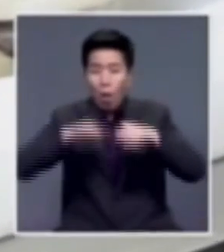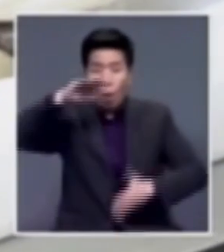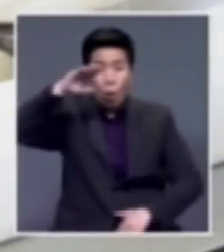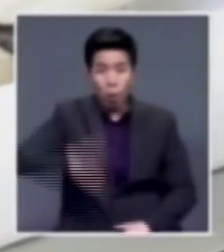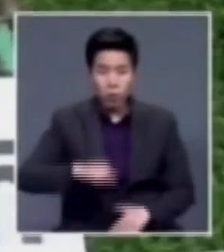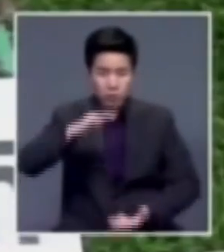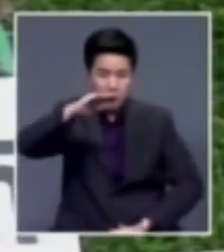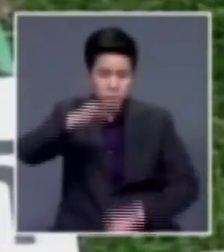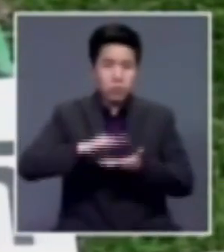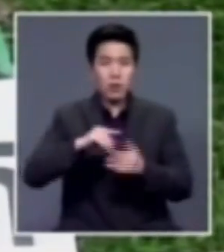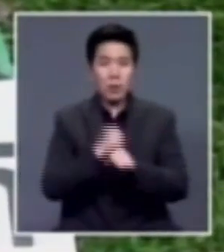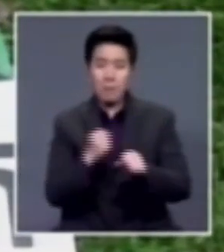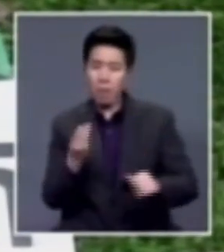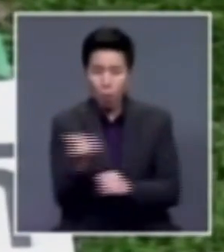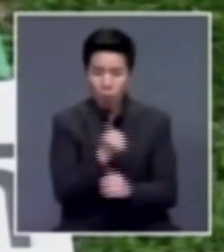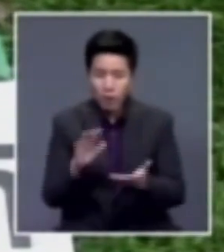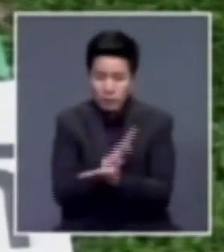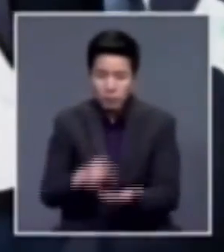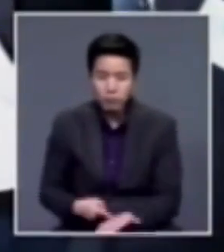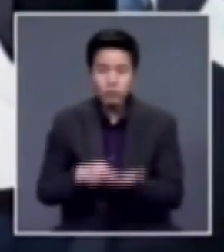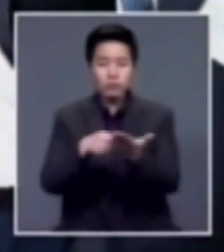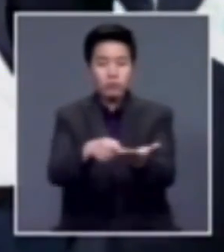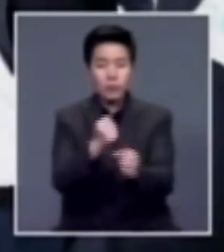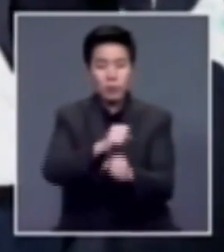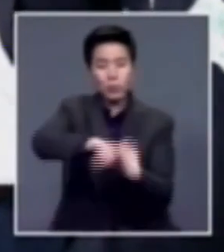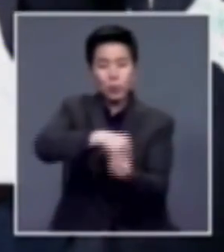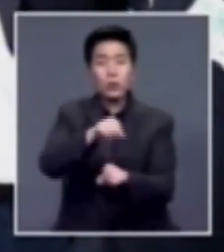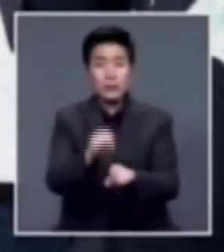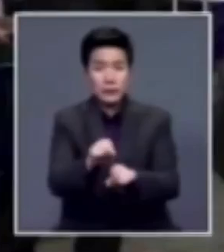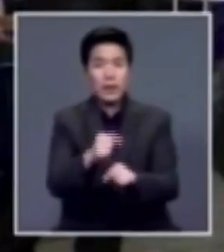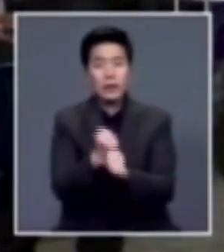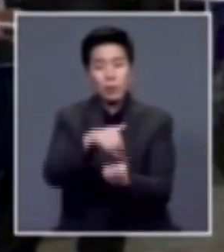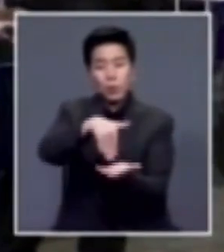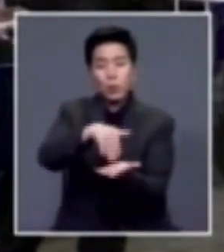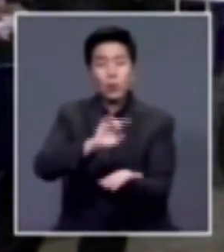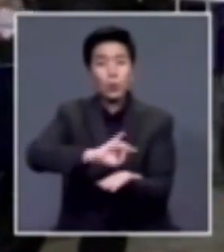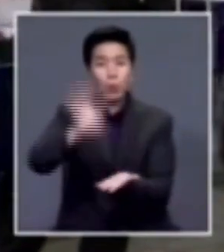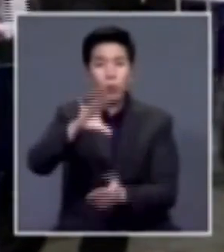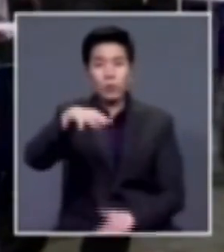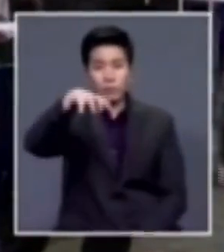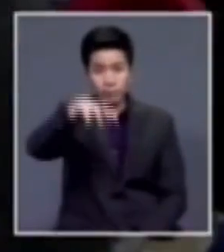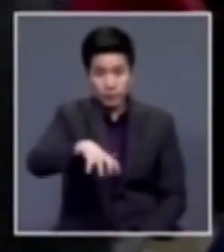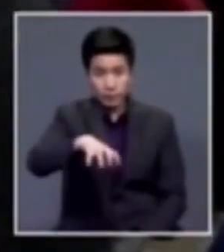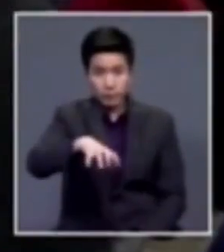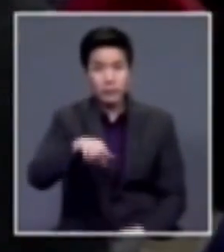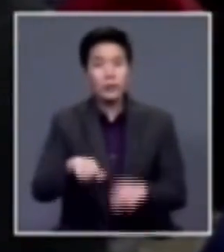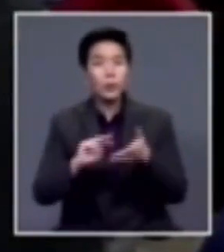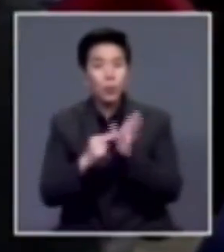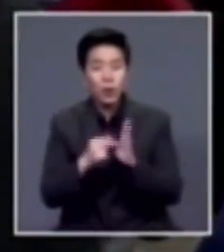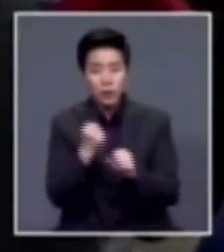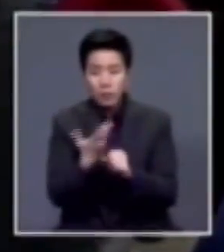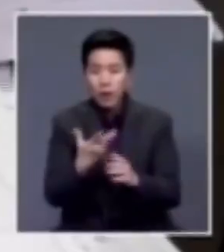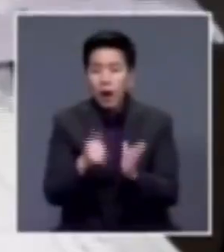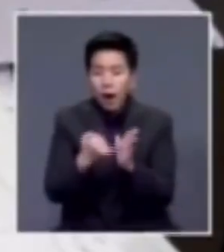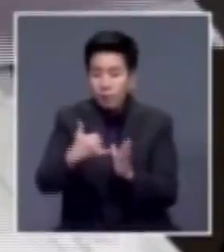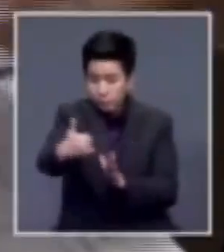การดำเนินธุรกิจทั้งในเรื่องเอกสารการขออนุญาตประกอบธุรกิจหน้าศูนย์บริการแบบเบ็ดเสร็จนะครับวันซอฟต์เซอร์วิสเพื่อจะเพิ่ม